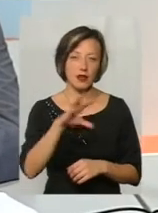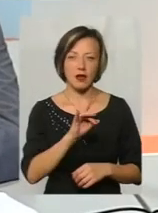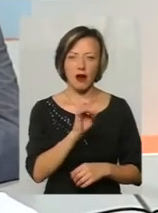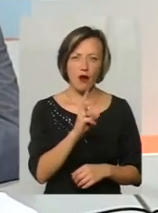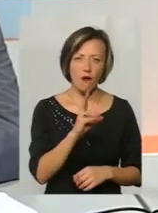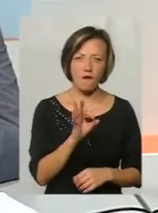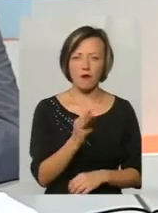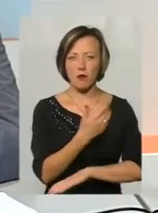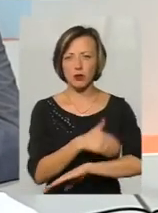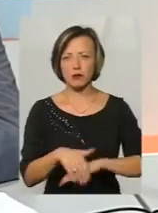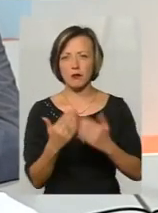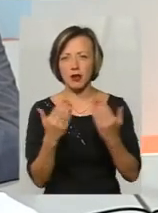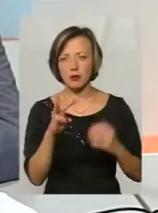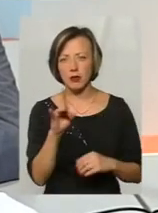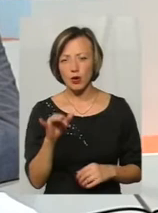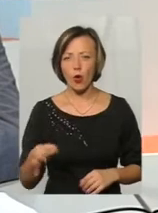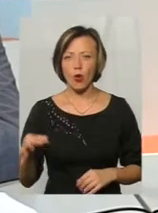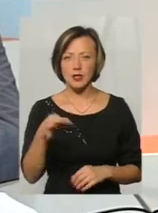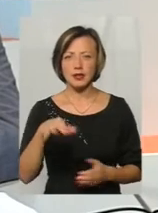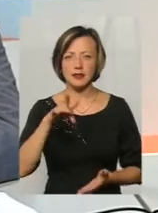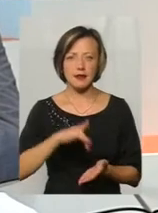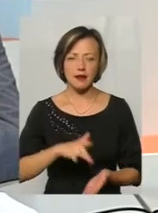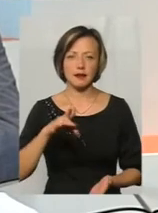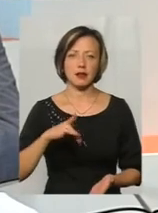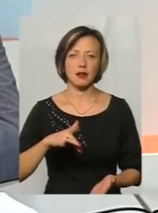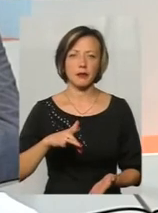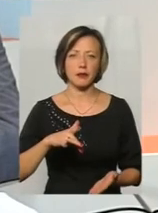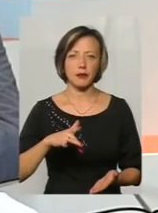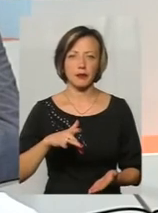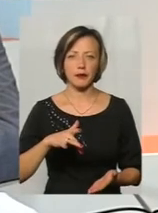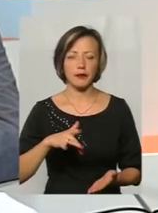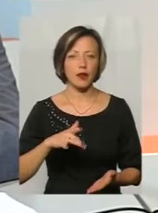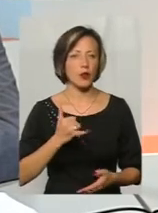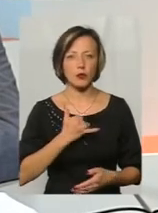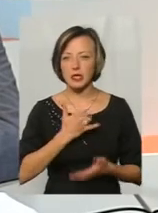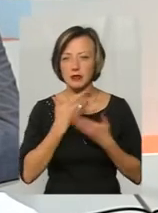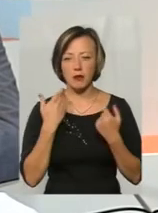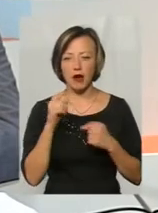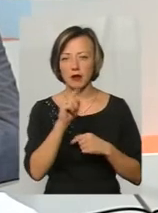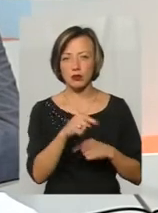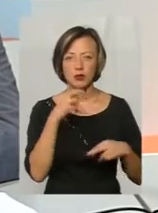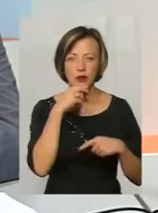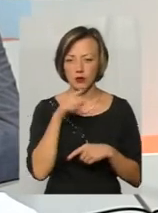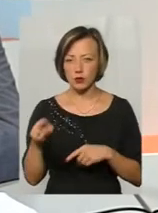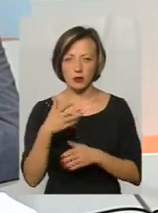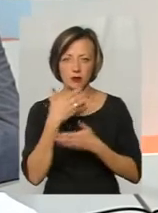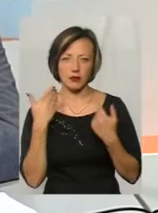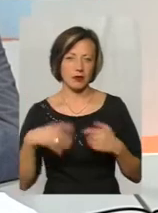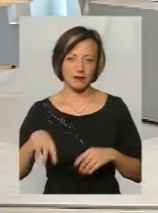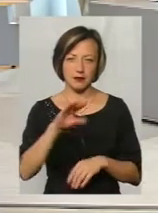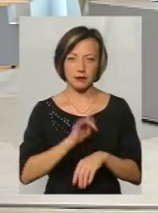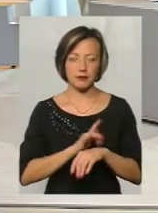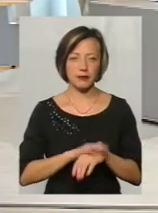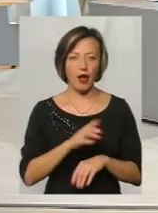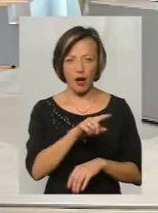Раково, проспект Міра, Озерна, центр міста. В нас немає так, що тут травлять, тут не травлять. А ви знаєте